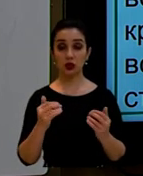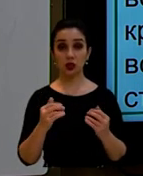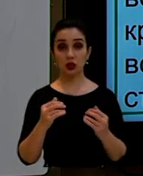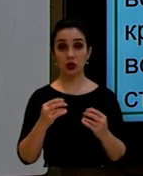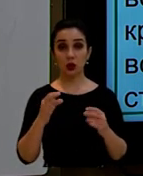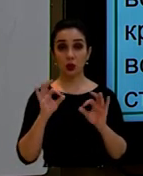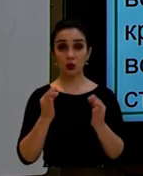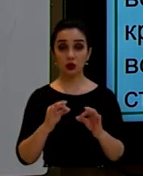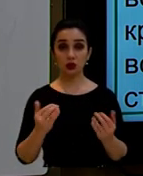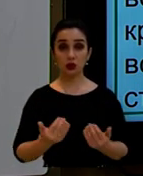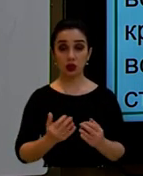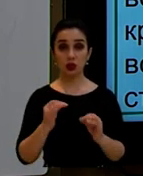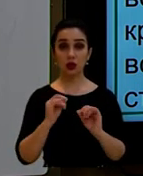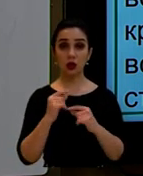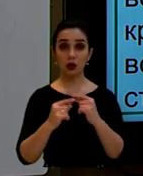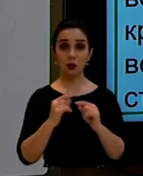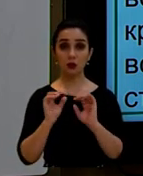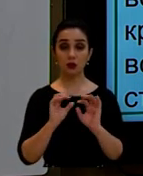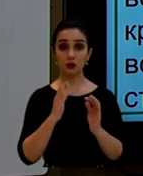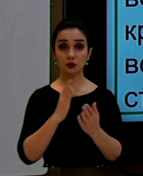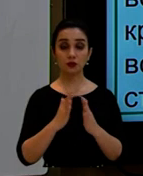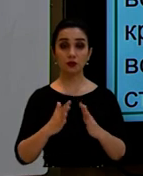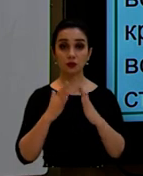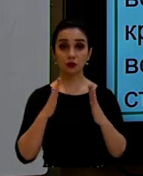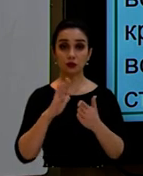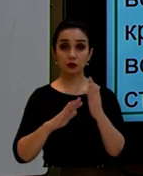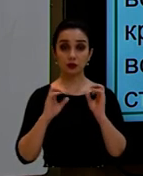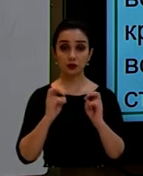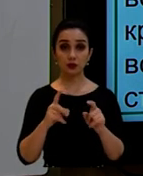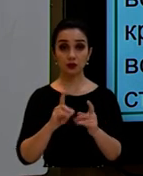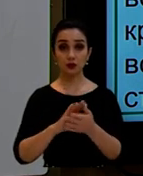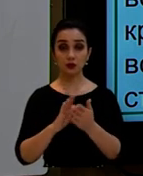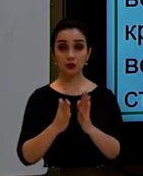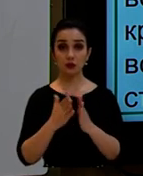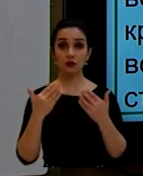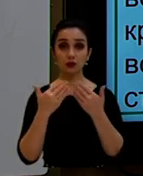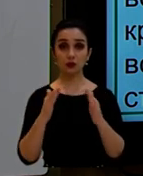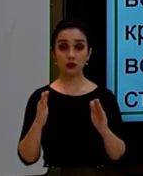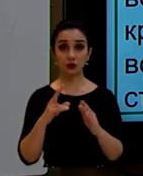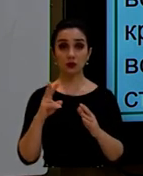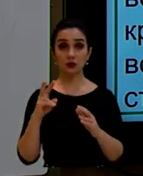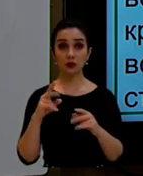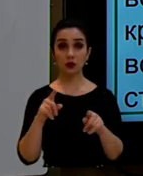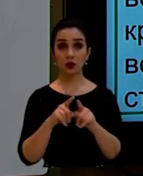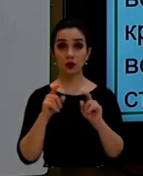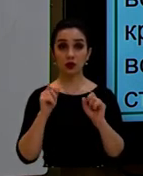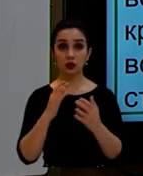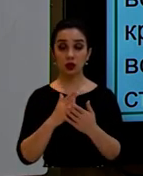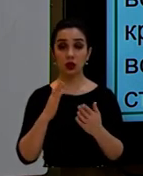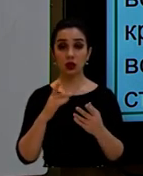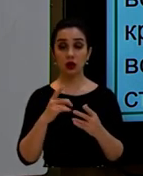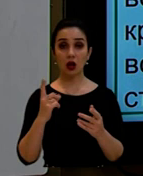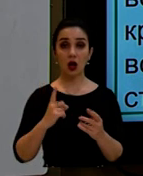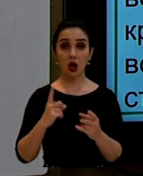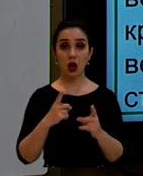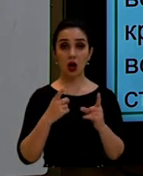жизни обеспечивал предкам человека большую безопасность в условиях открытых ландшафтов, возможность